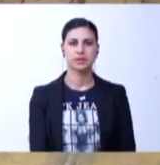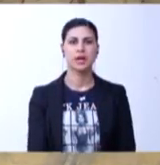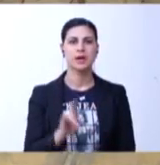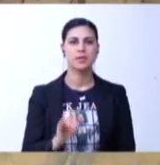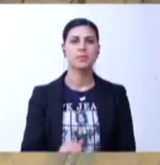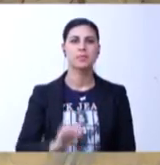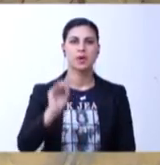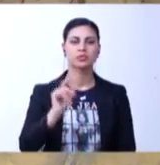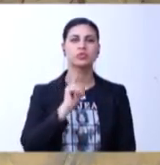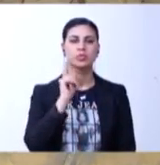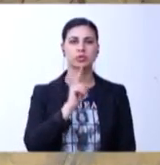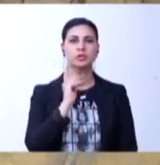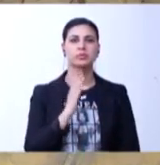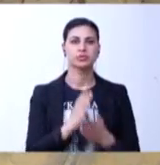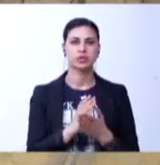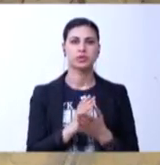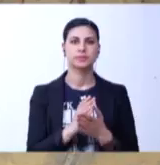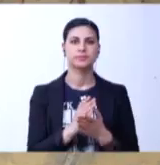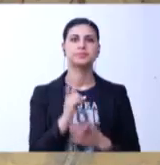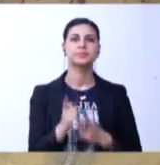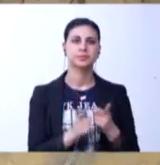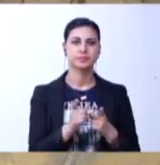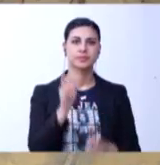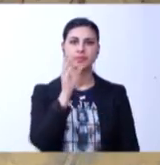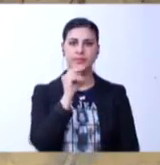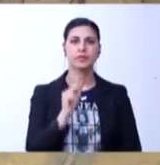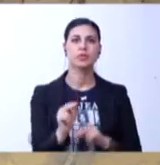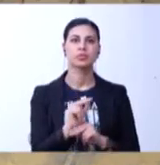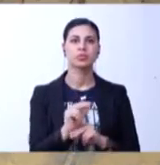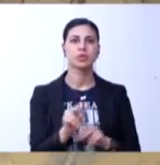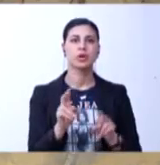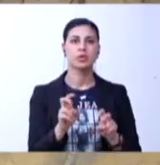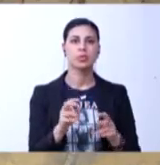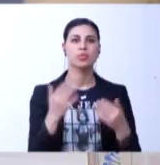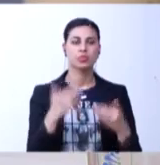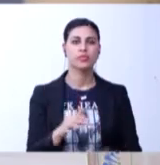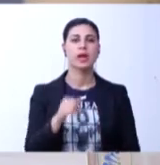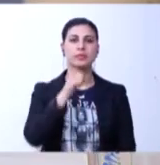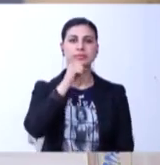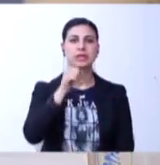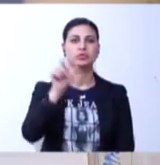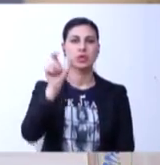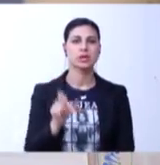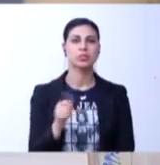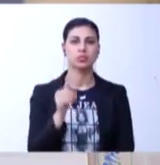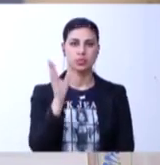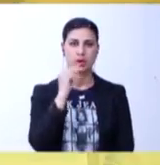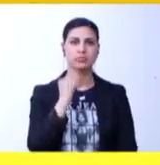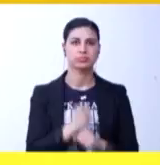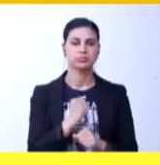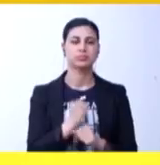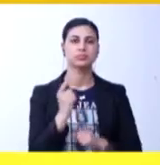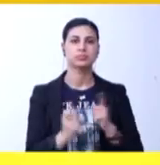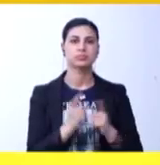და მოზარდებში ხდება გასწორება და შესწორება კონავობის მეთოდებით. აი ეს დასრულ ადამიანებს შეიძლება